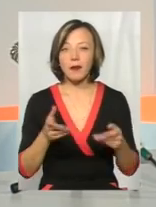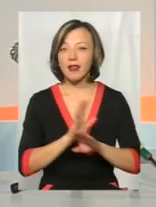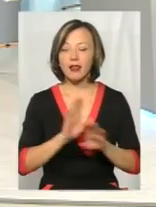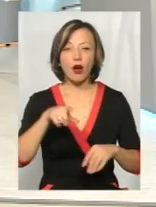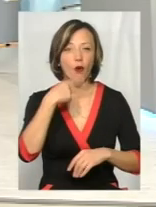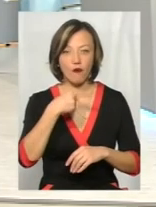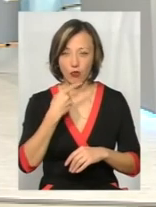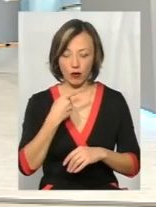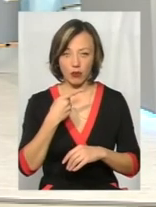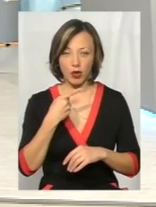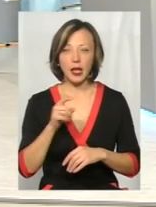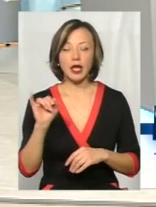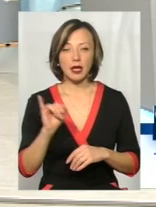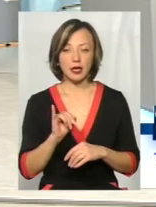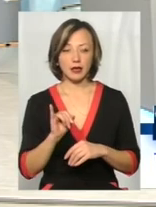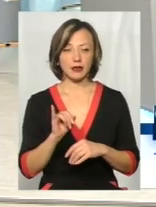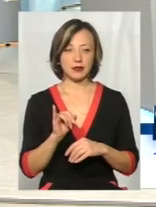говоримо.